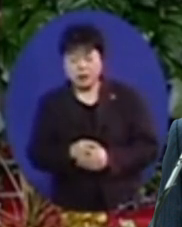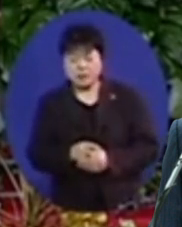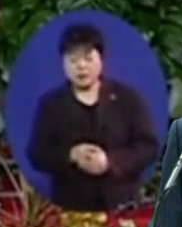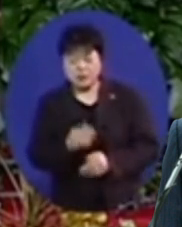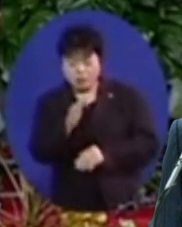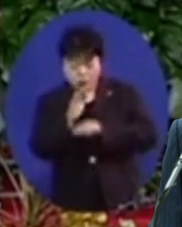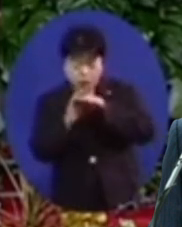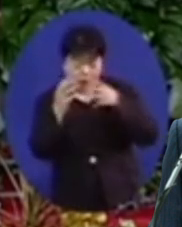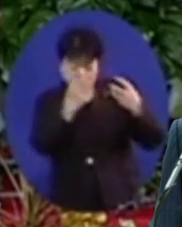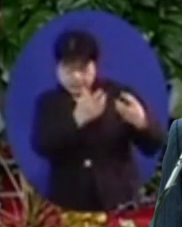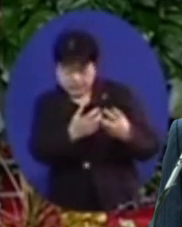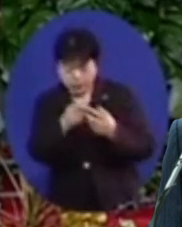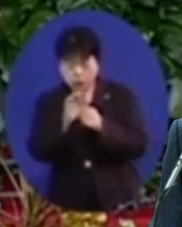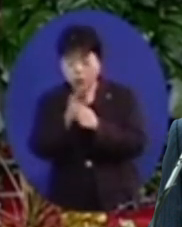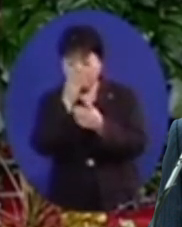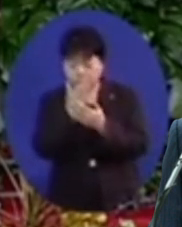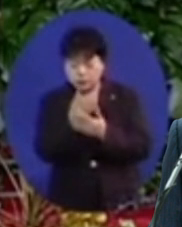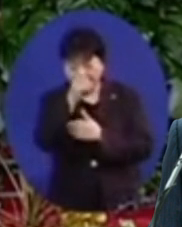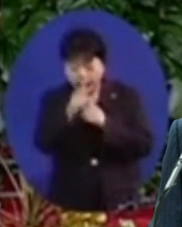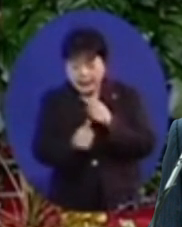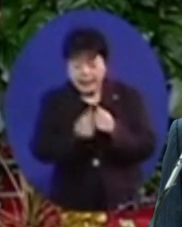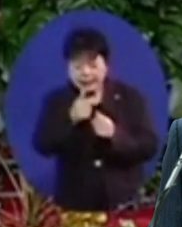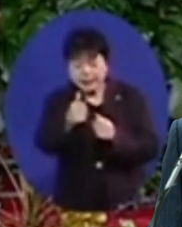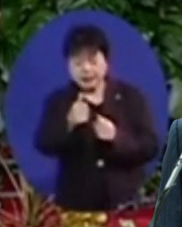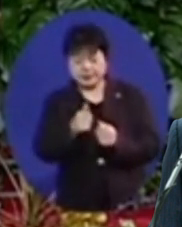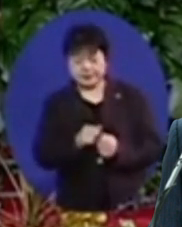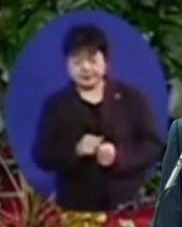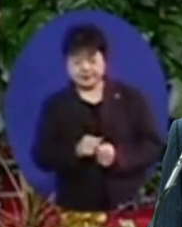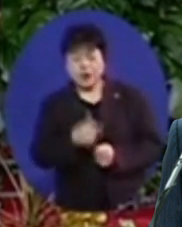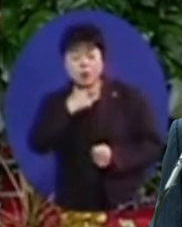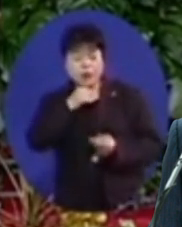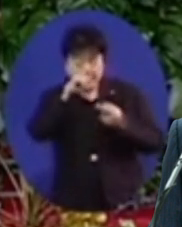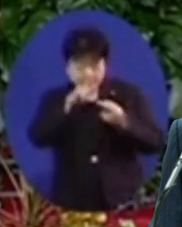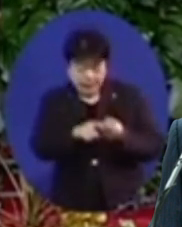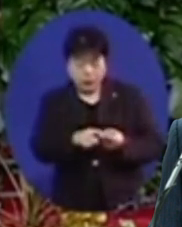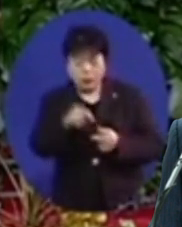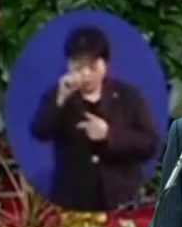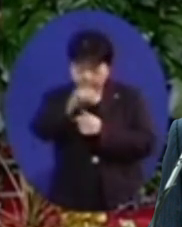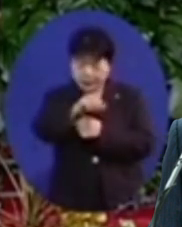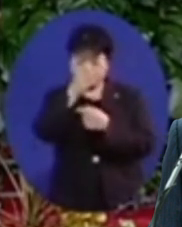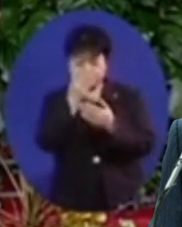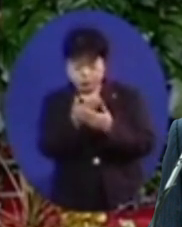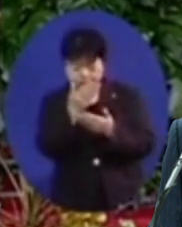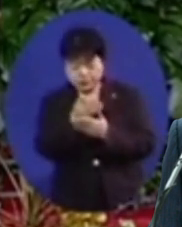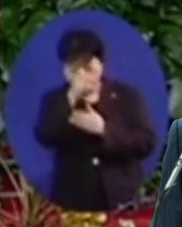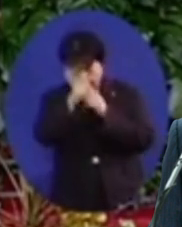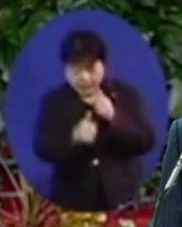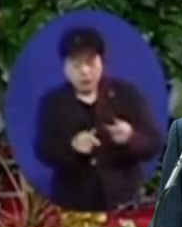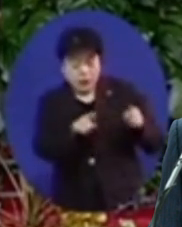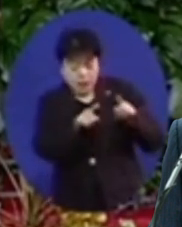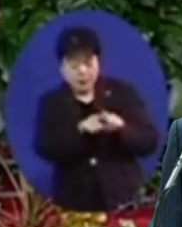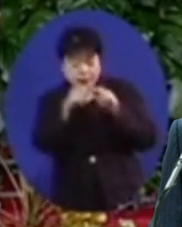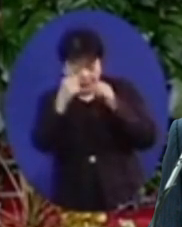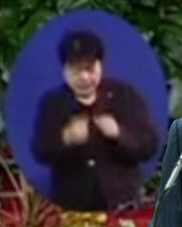점령하게 도와주시옵소서. 하나님 원대로 원하는 대로 해주시옵소서. 하나님과 함께